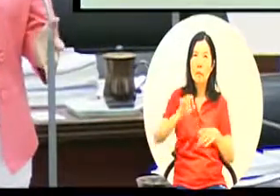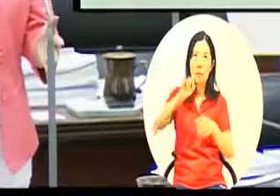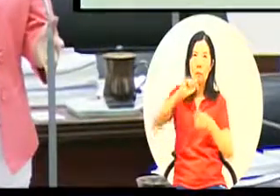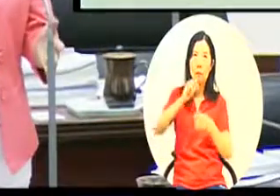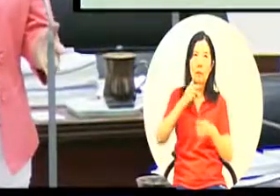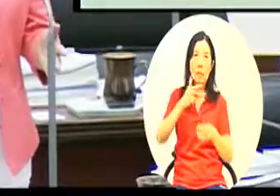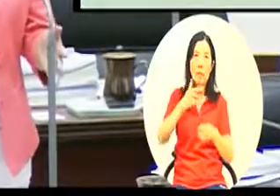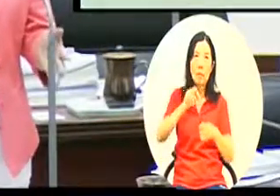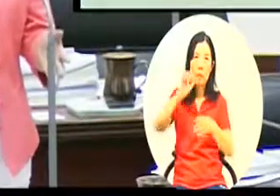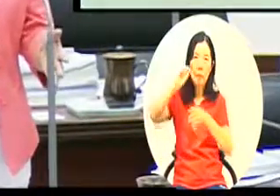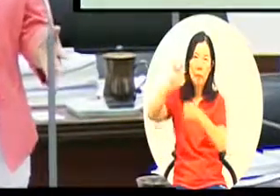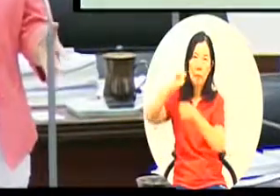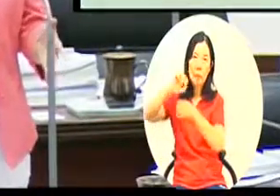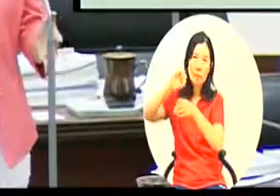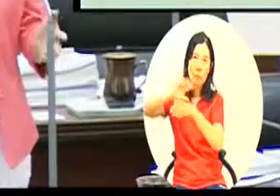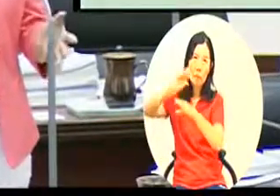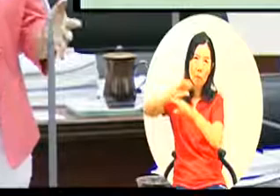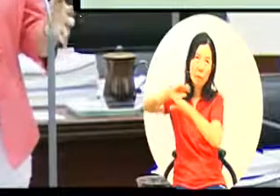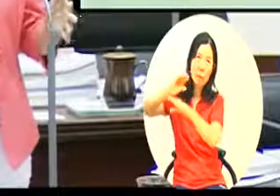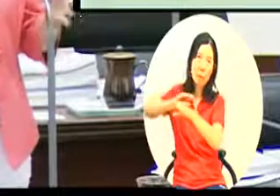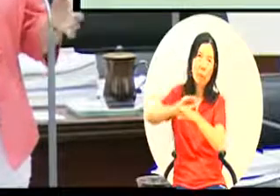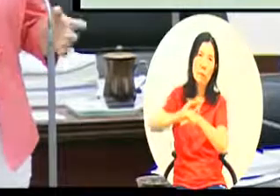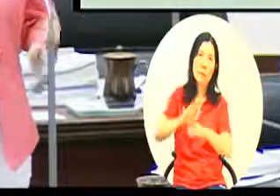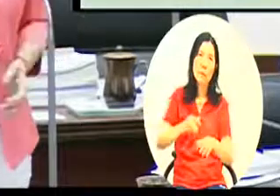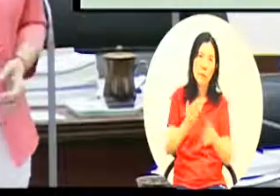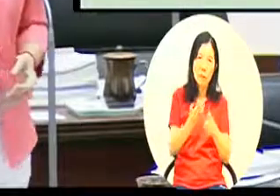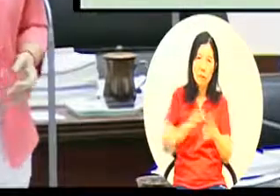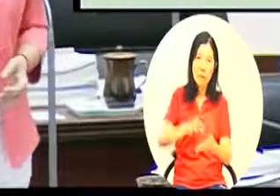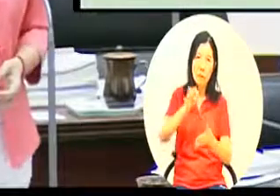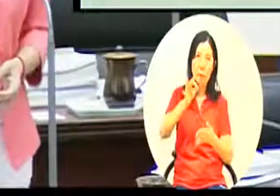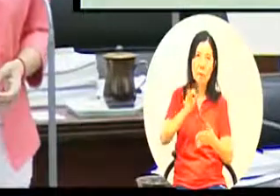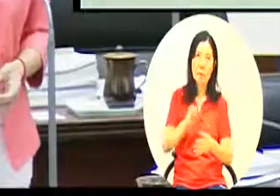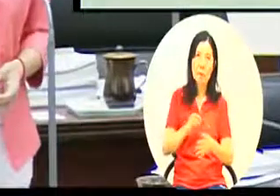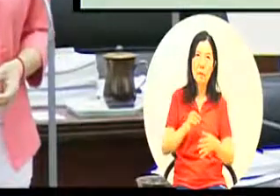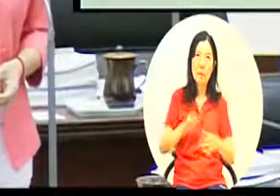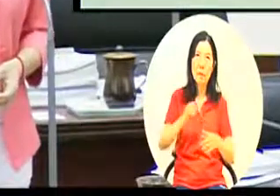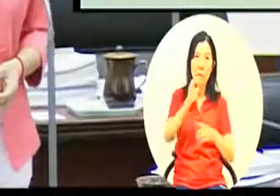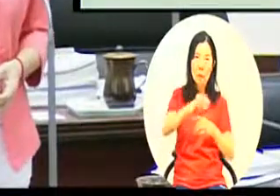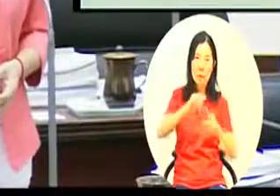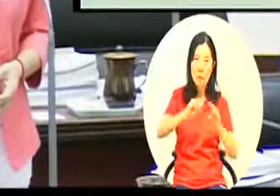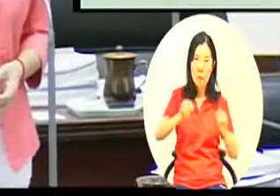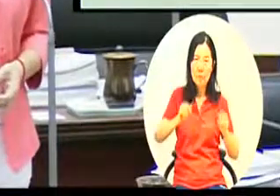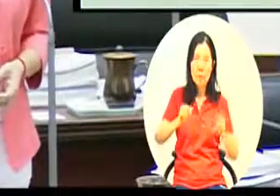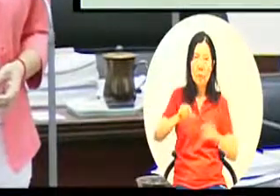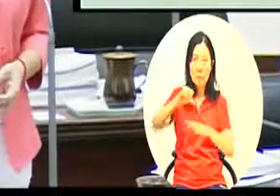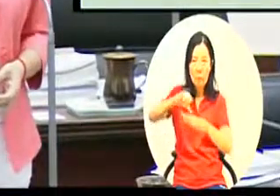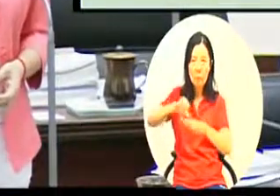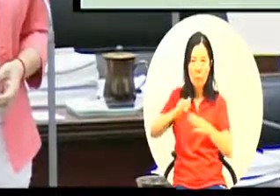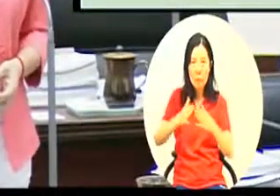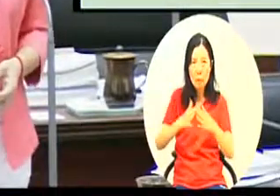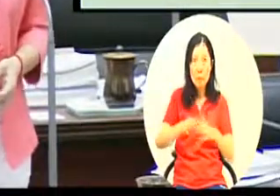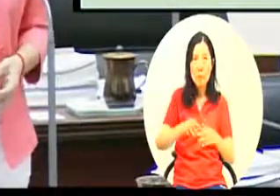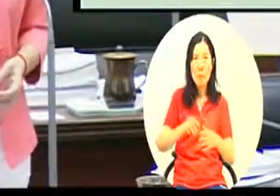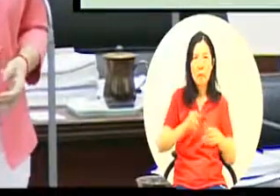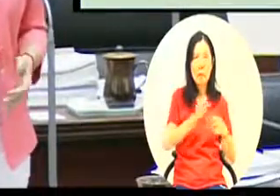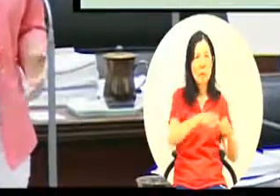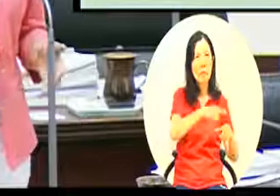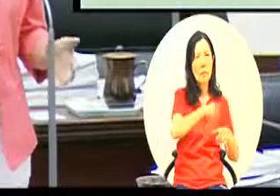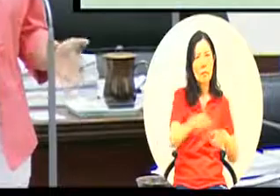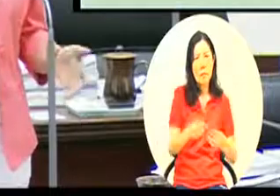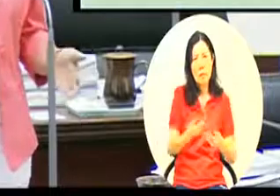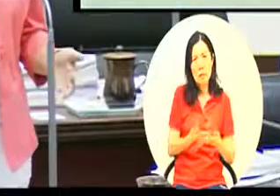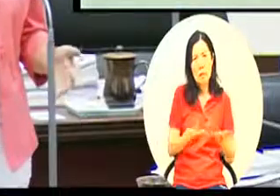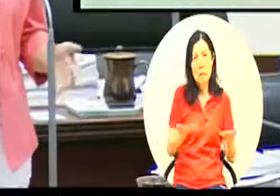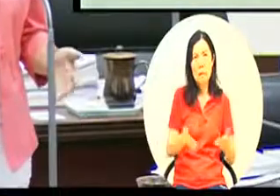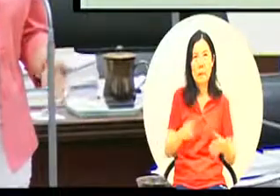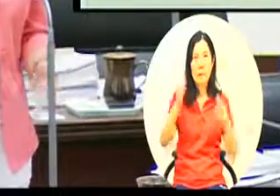你们都发局又 double。 那我们刚刚提到了这个农地农用呢，他们业者很无奈， 这个是在